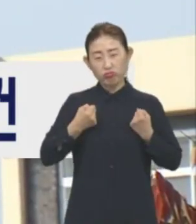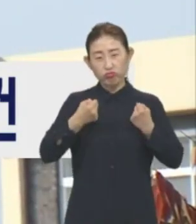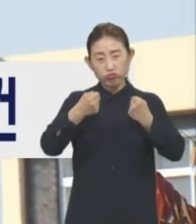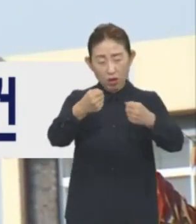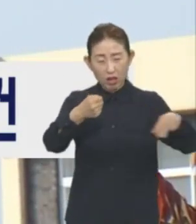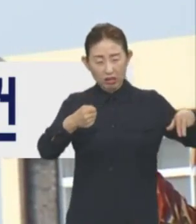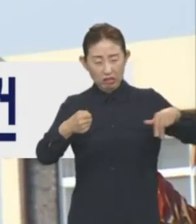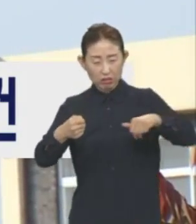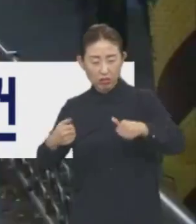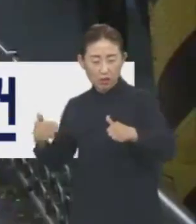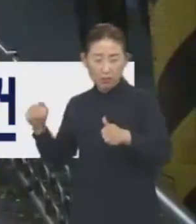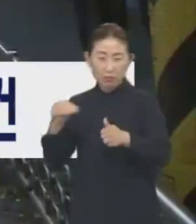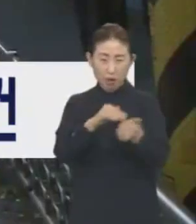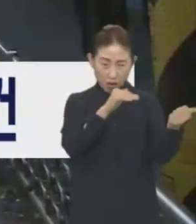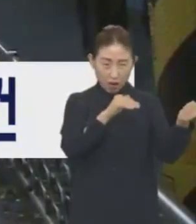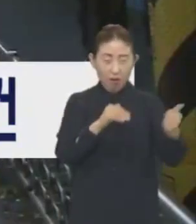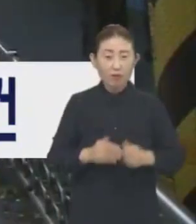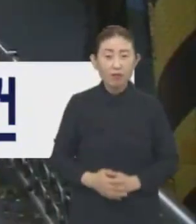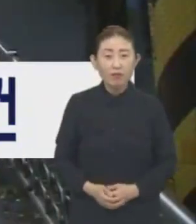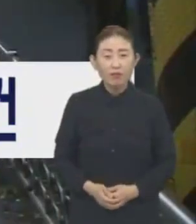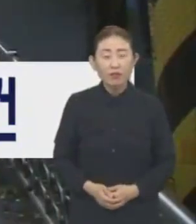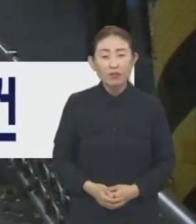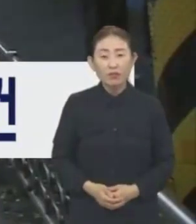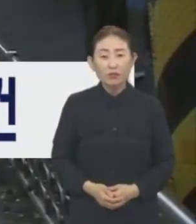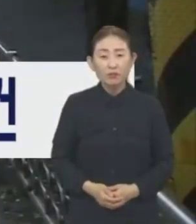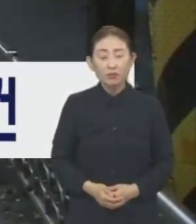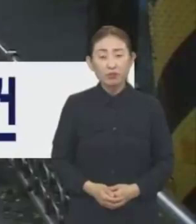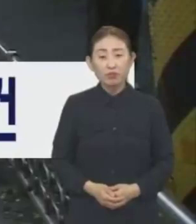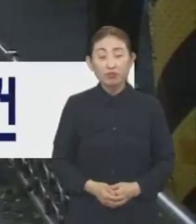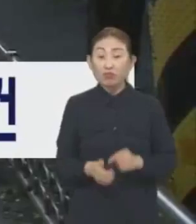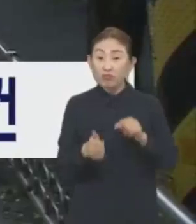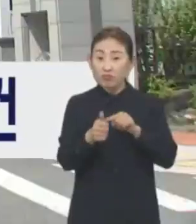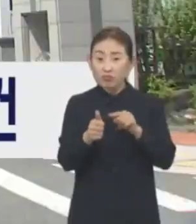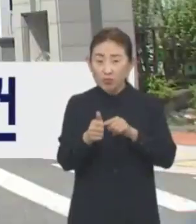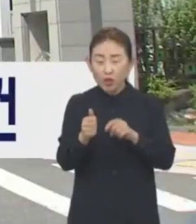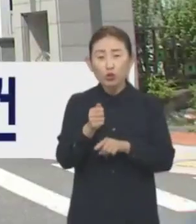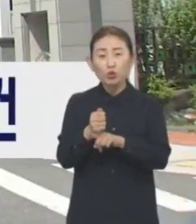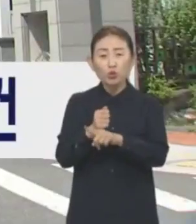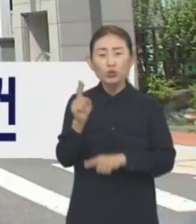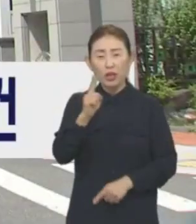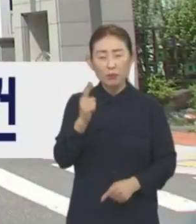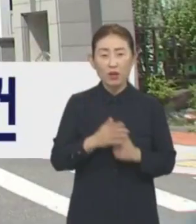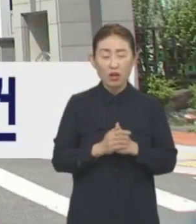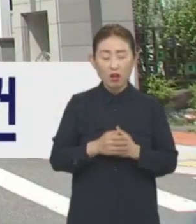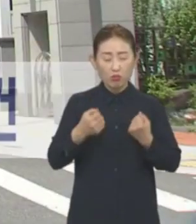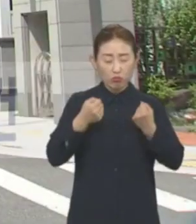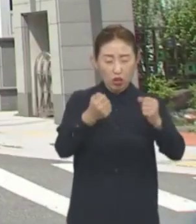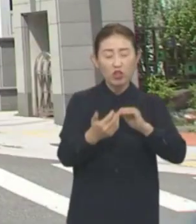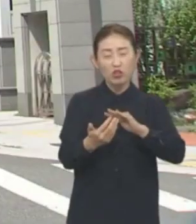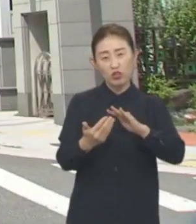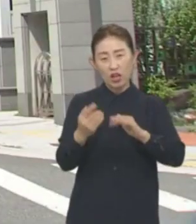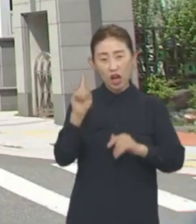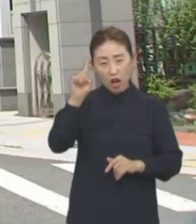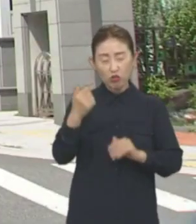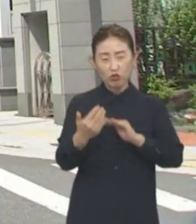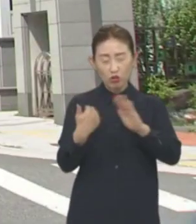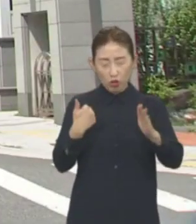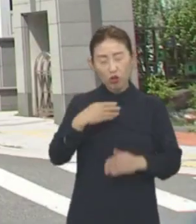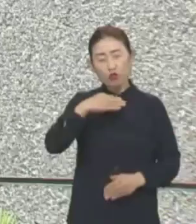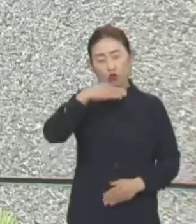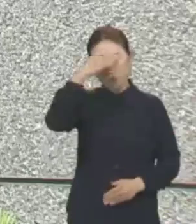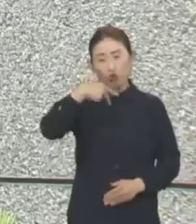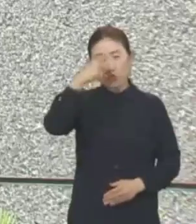60대 남성을 들이받아 숨지게 한 혐의를 받고 있습니다. 경찰 조사에서 A씨는 전날 마신 술이 덜 깬 상태였다고 진술한